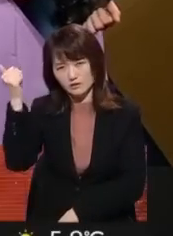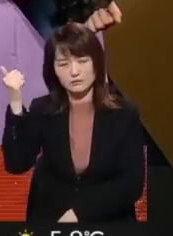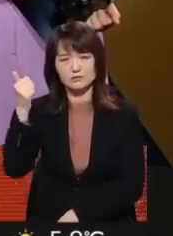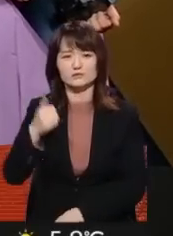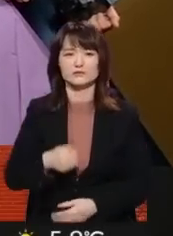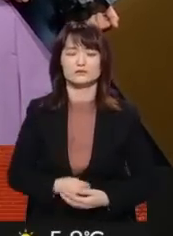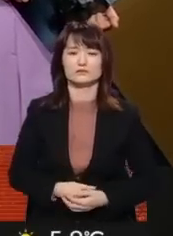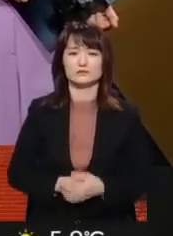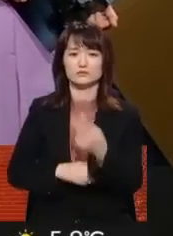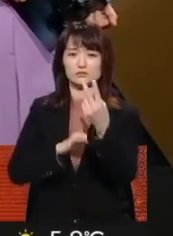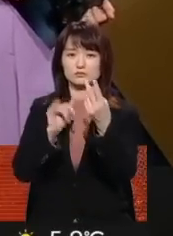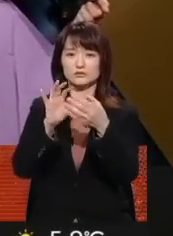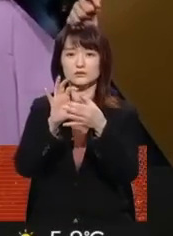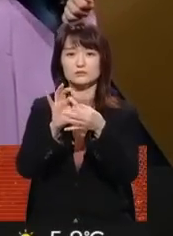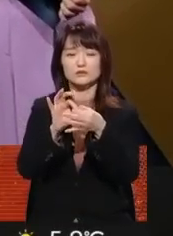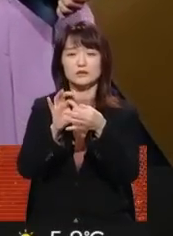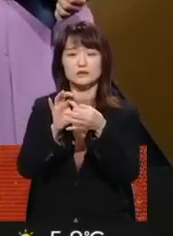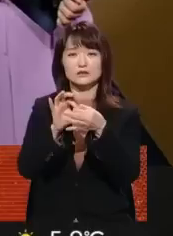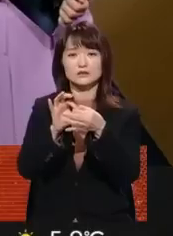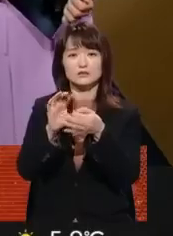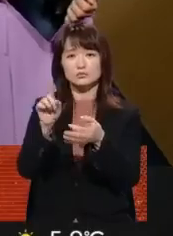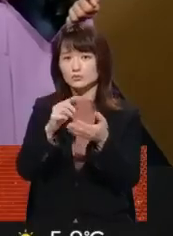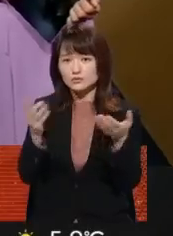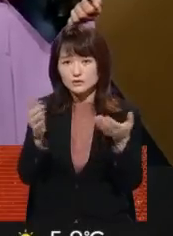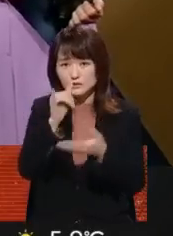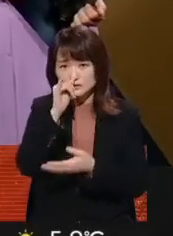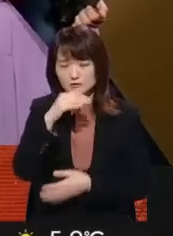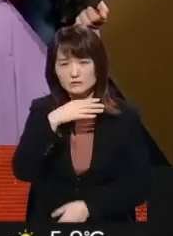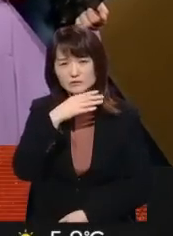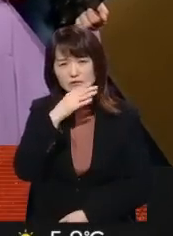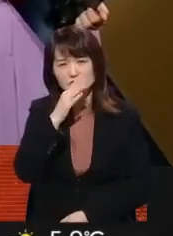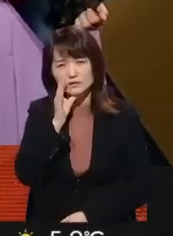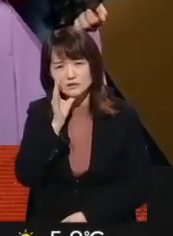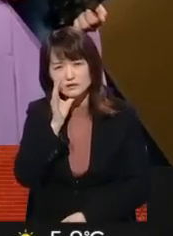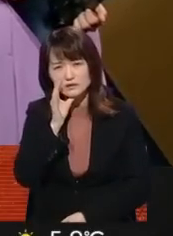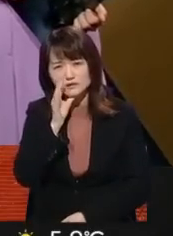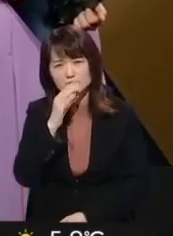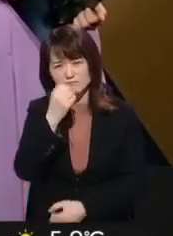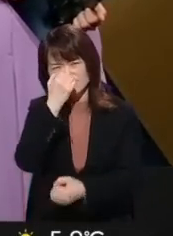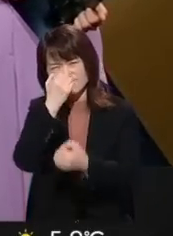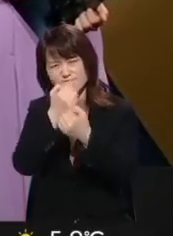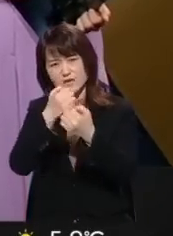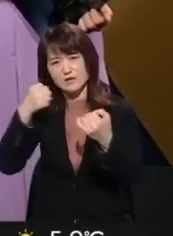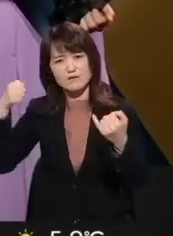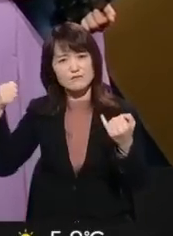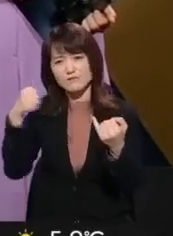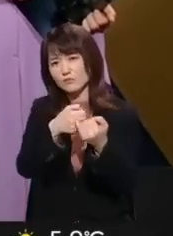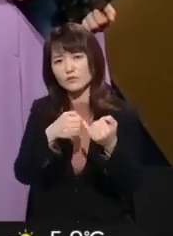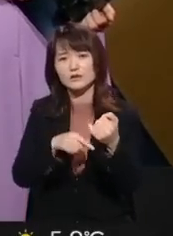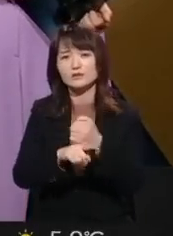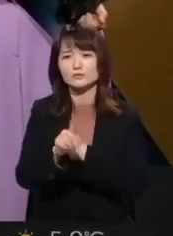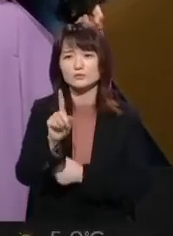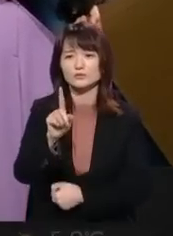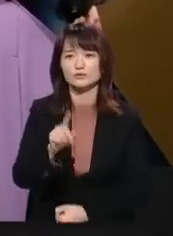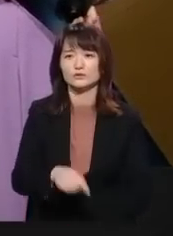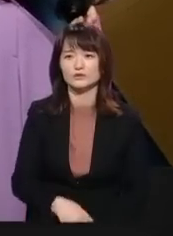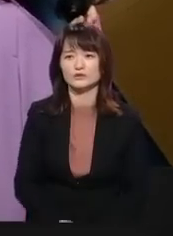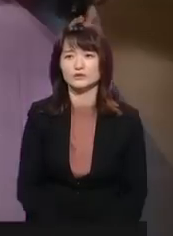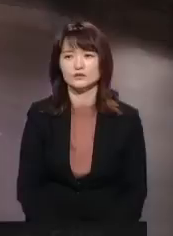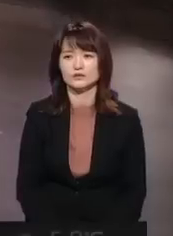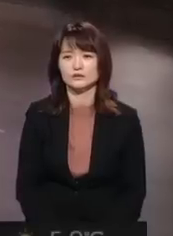겁니다 두 사람 사이 무슨 일이 있었길래 5년의 나이에 이토록 무자비한 폭행을 휘둘렀던 걸까요